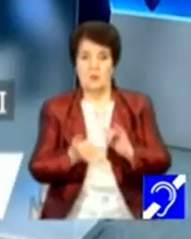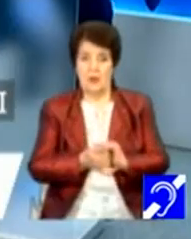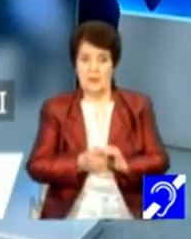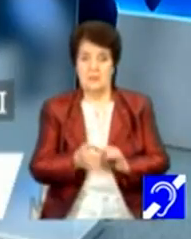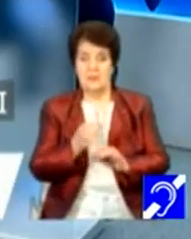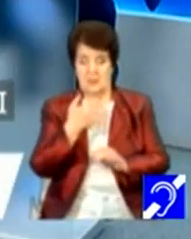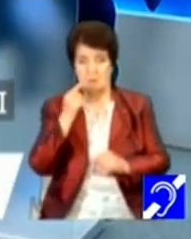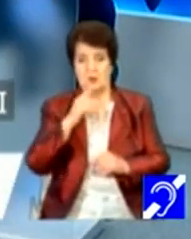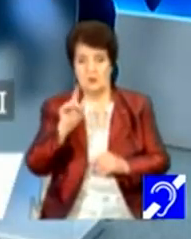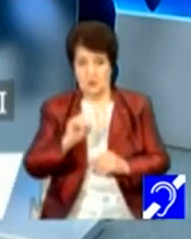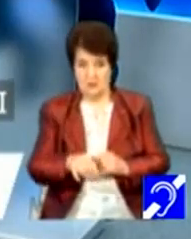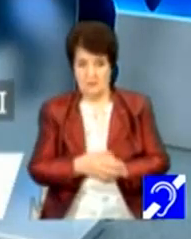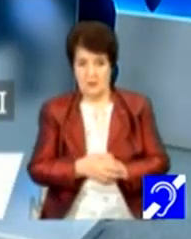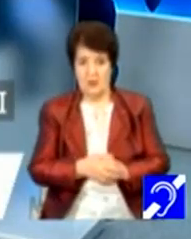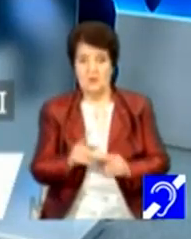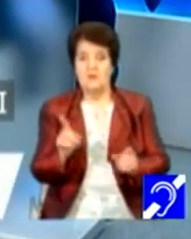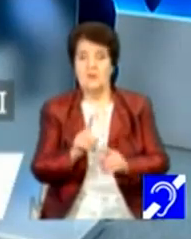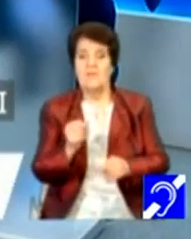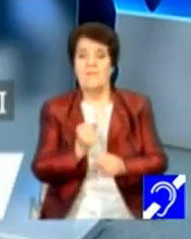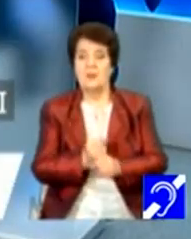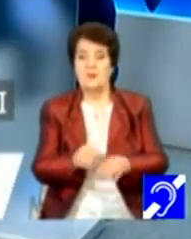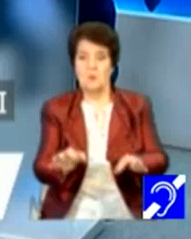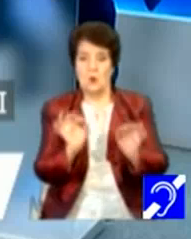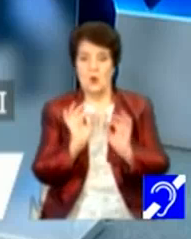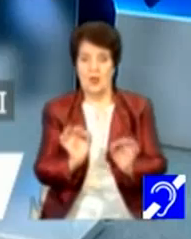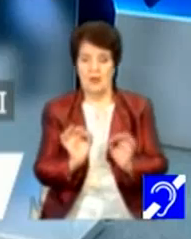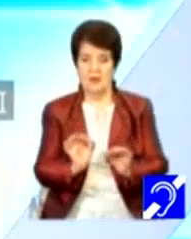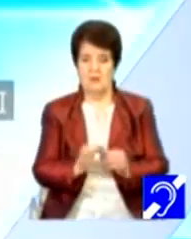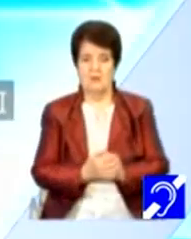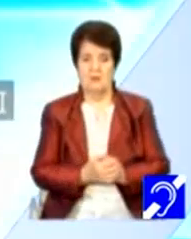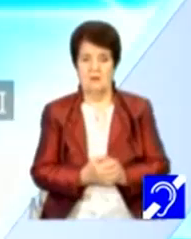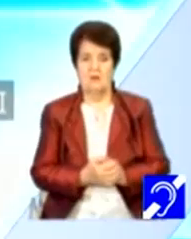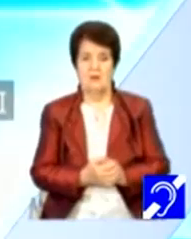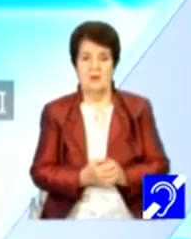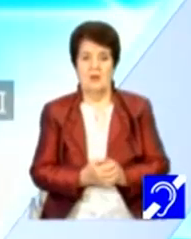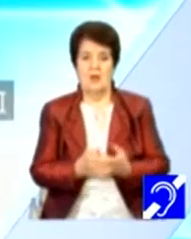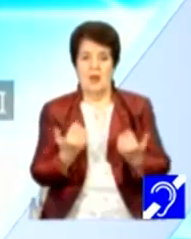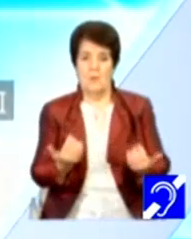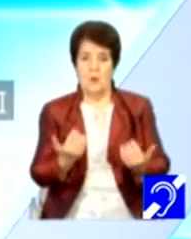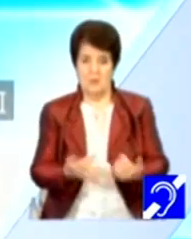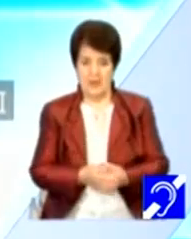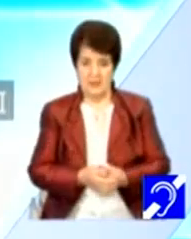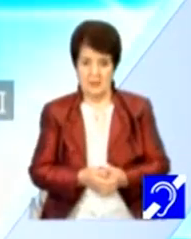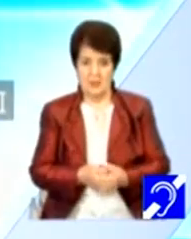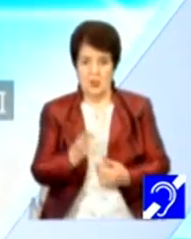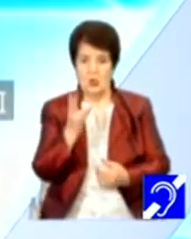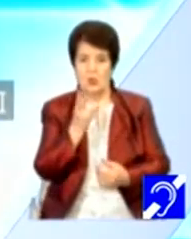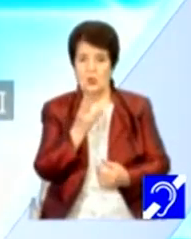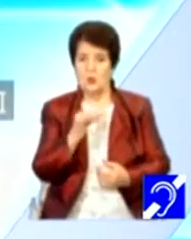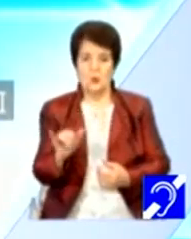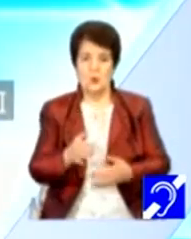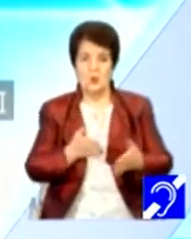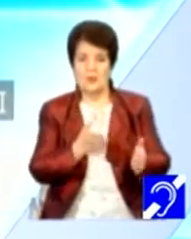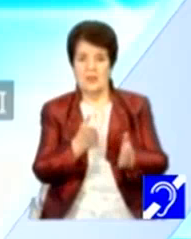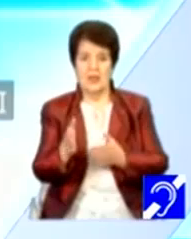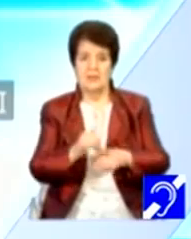cam avem, o cam știm toți, că e rău. Ce faceți? Corect. Să îmbunătățiți. La moment nu are o direcție